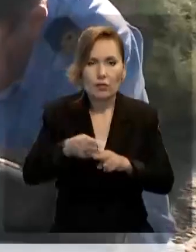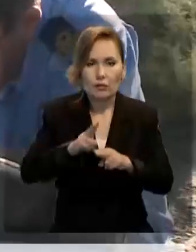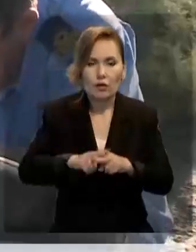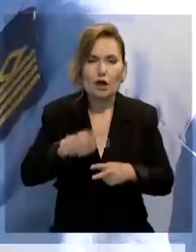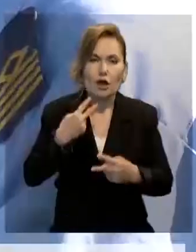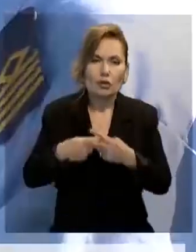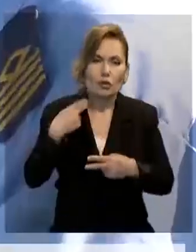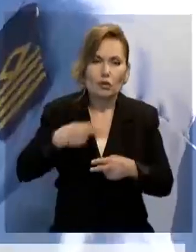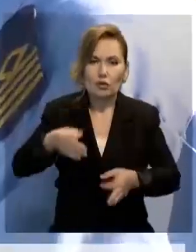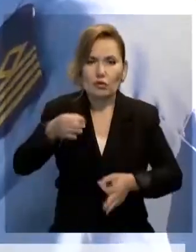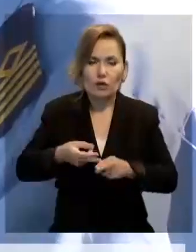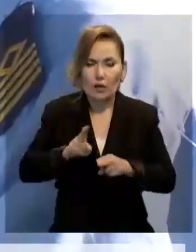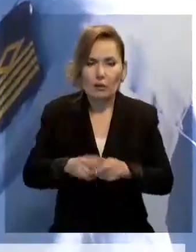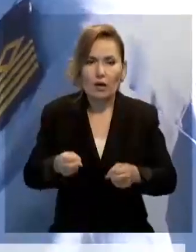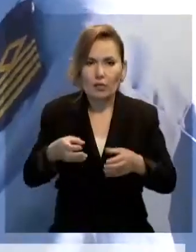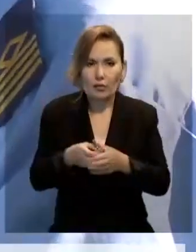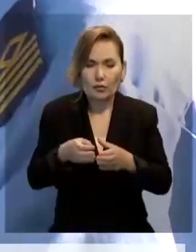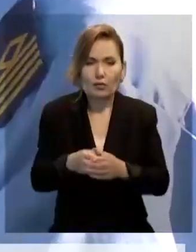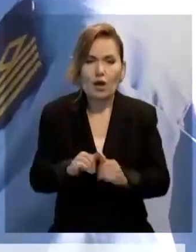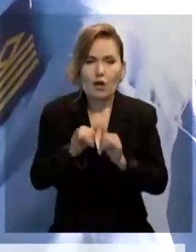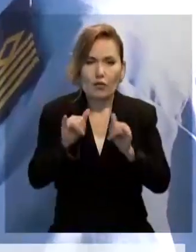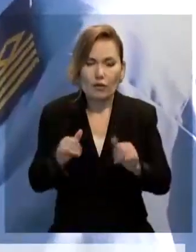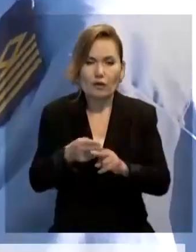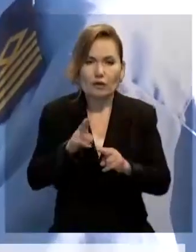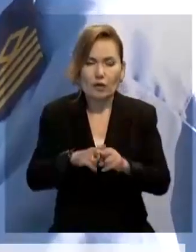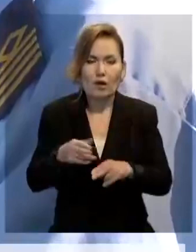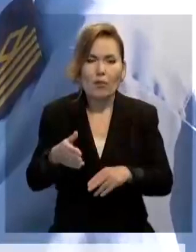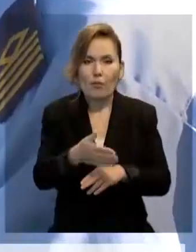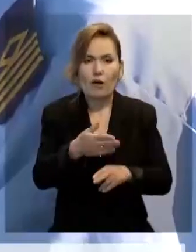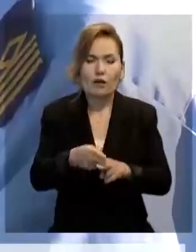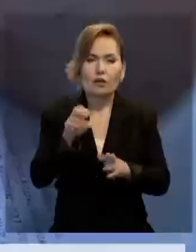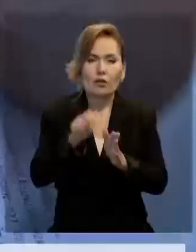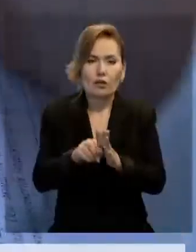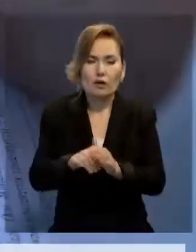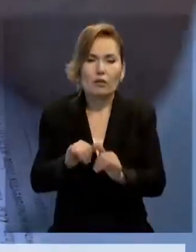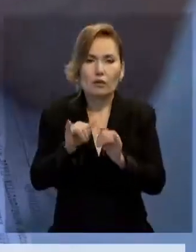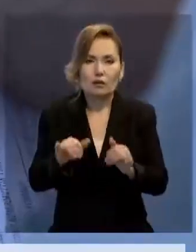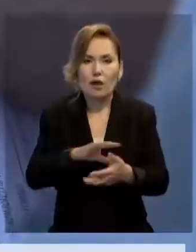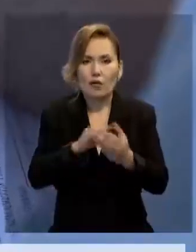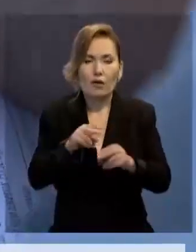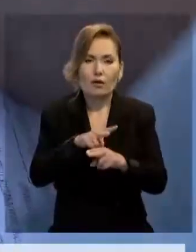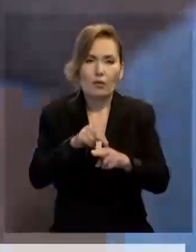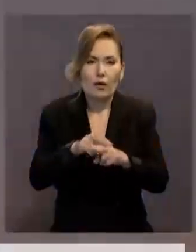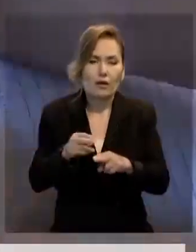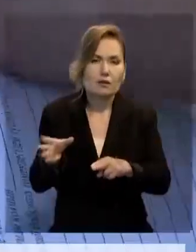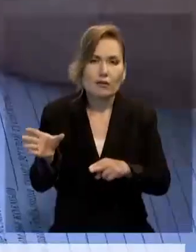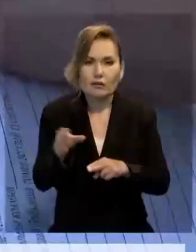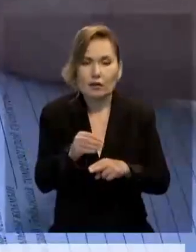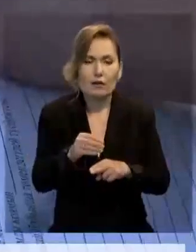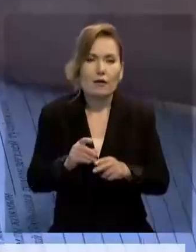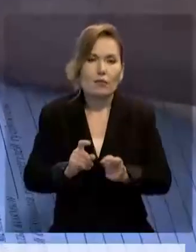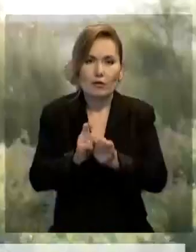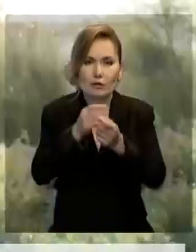qozğalat. Bırak bärbir қаскөйлер айылын жияр емес. Табиғат қорғаушылар болса, оларды қуып ұстаудың өзі қиынға соғатынын